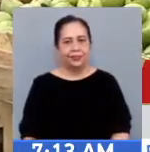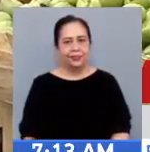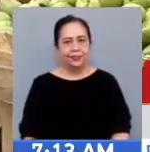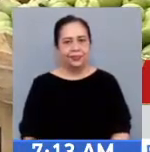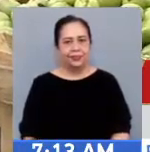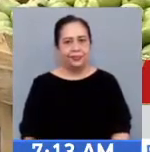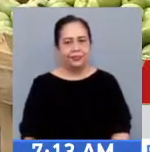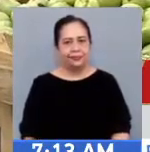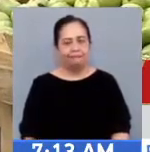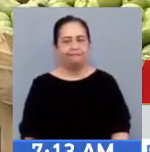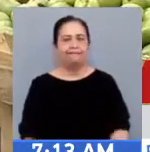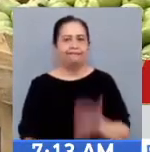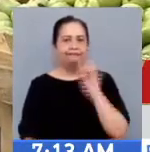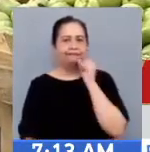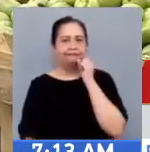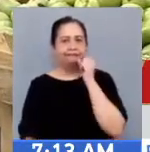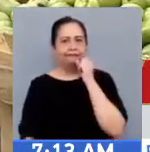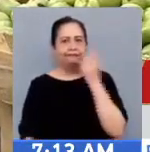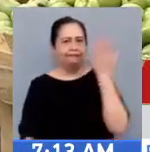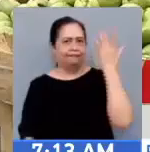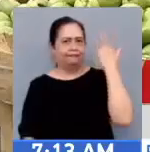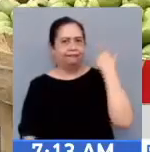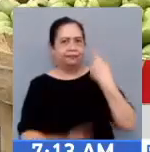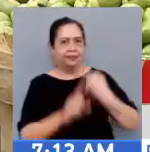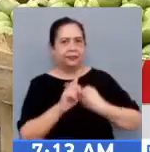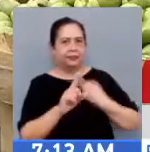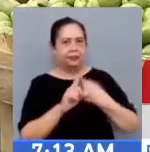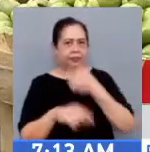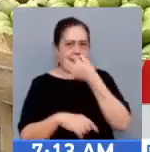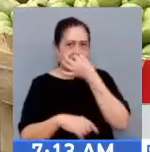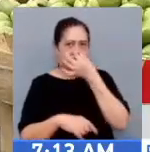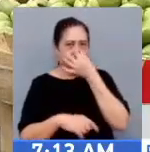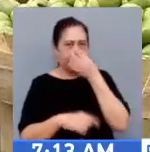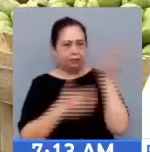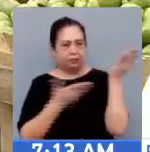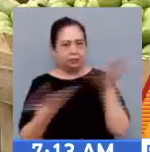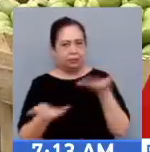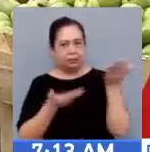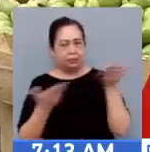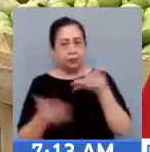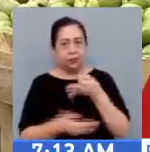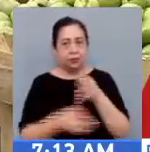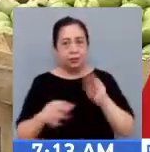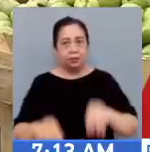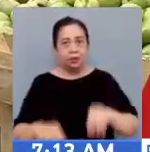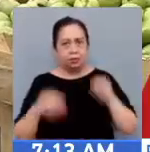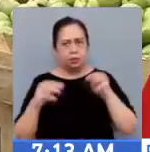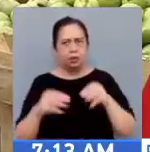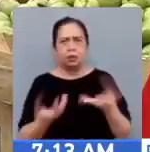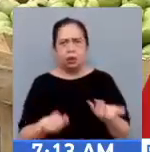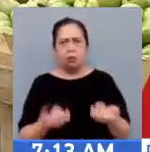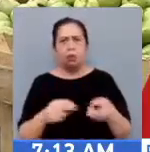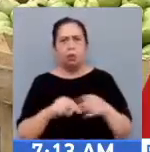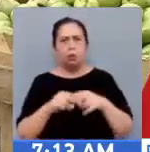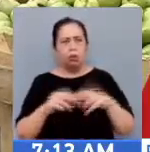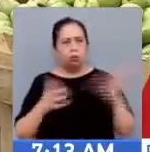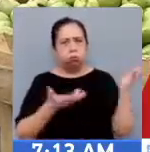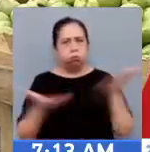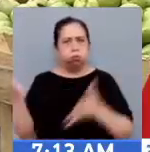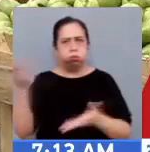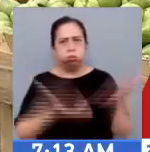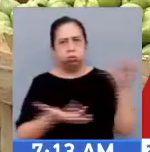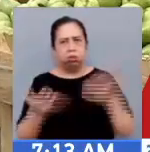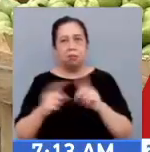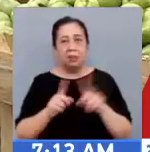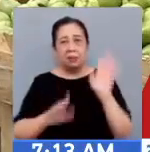Susan, tunito mga nakaraang buwan nga, matumal ang supply ng isda. Dito sa Malabon, nagkasabay-sabay naman ang supply. Ang problema,